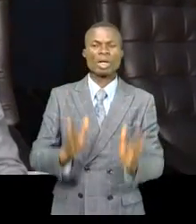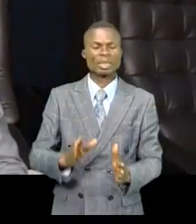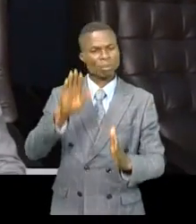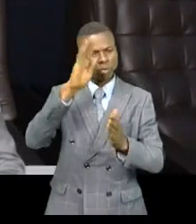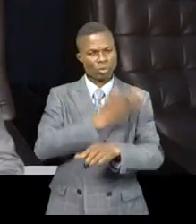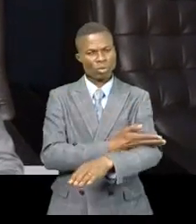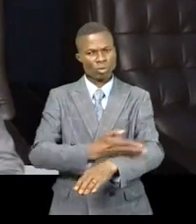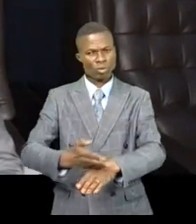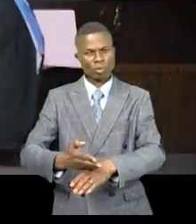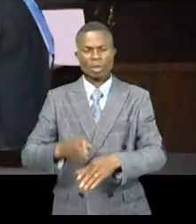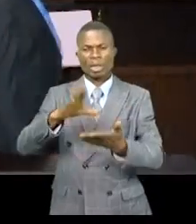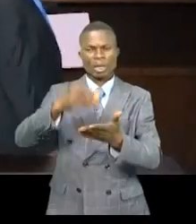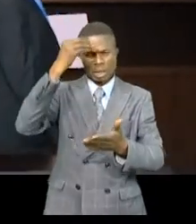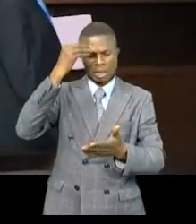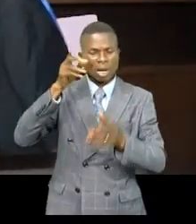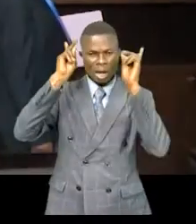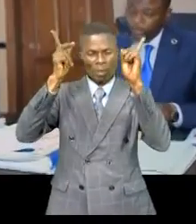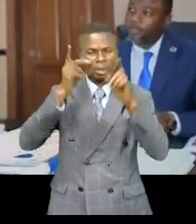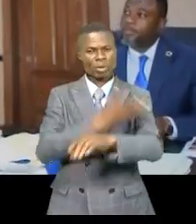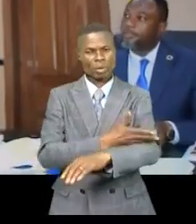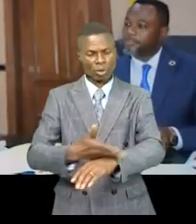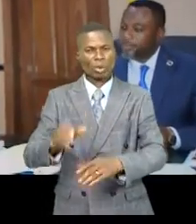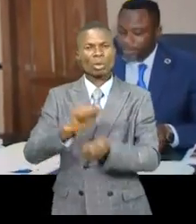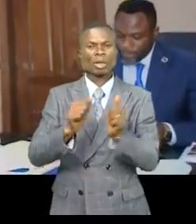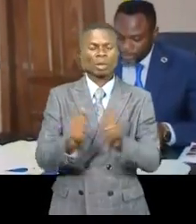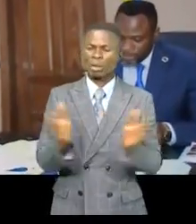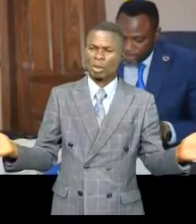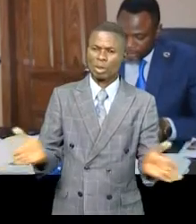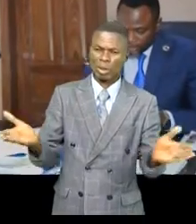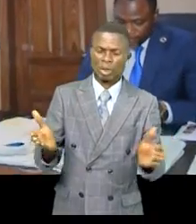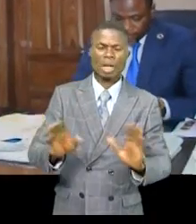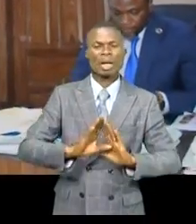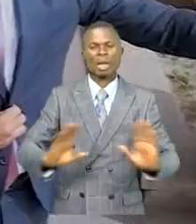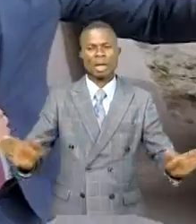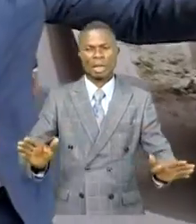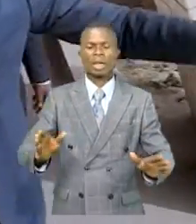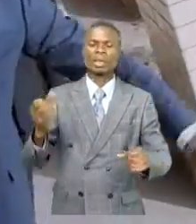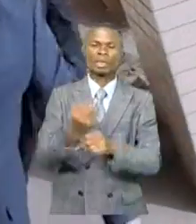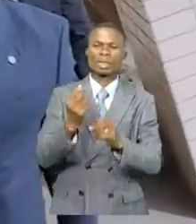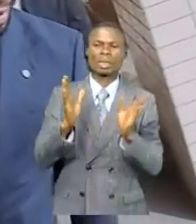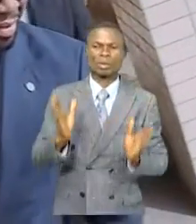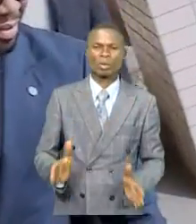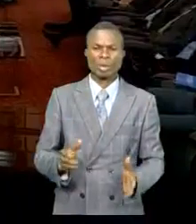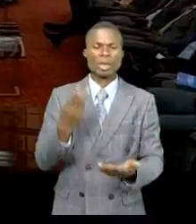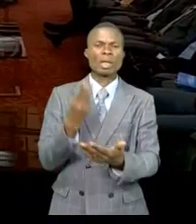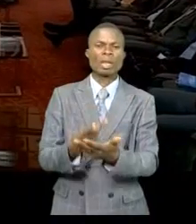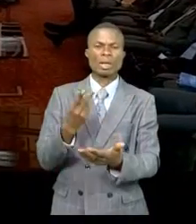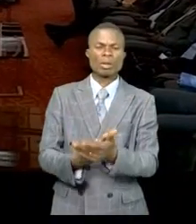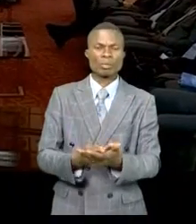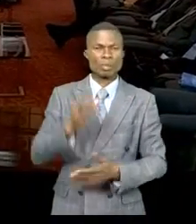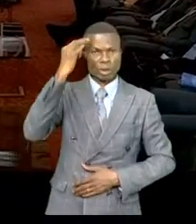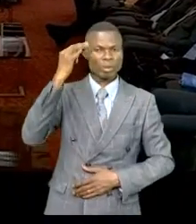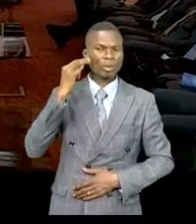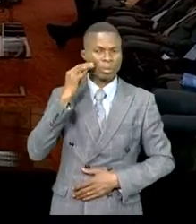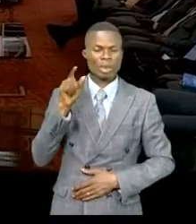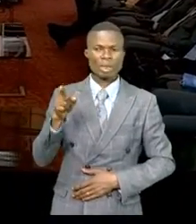élèves dans la filière pédagogique. La question est de renforcer la compétence personnelle. Au sport, le ministre Serge